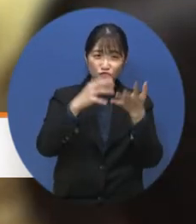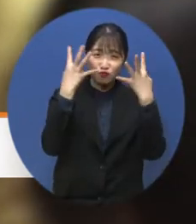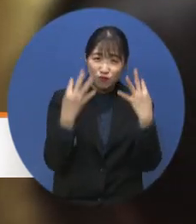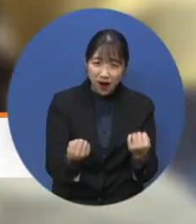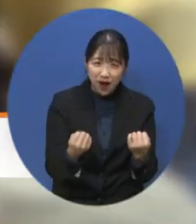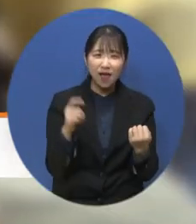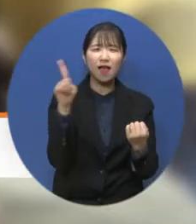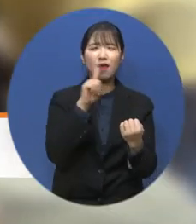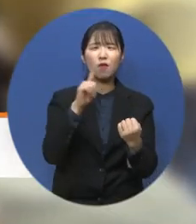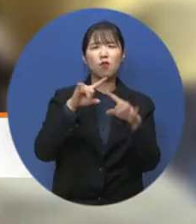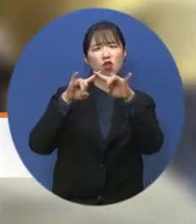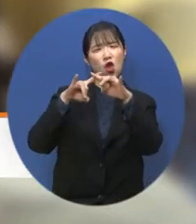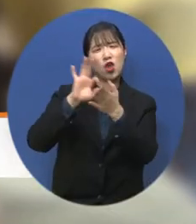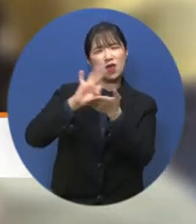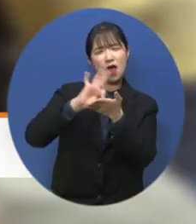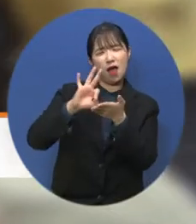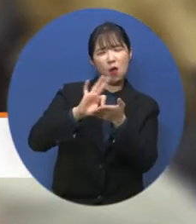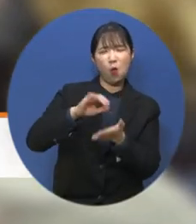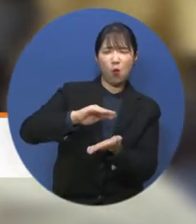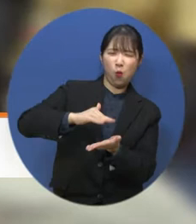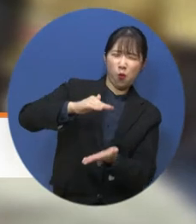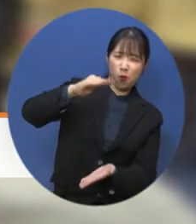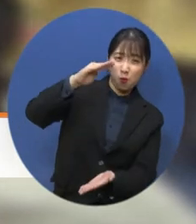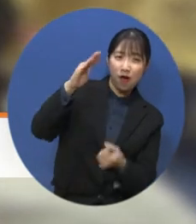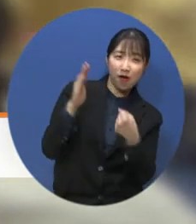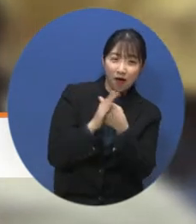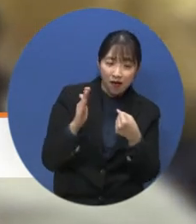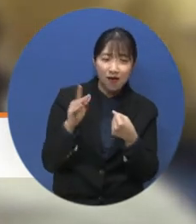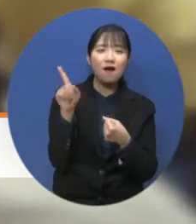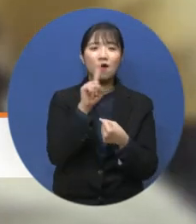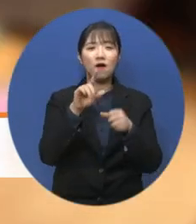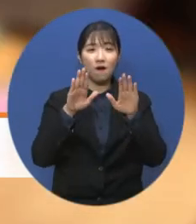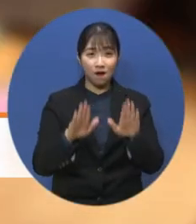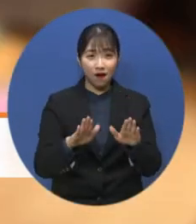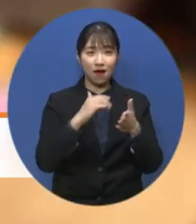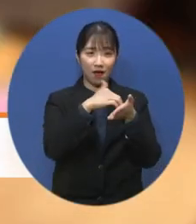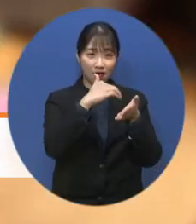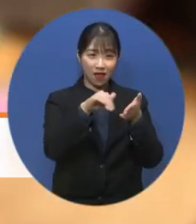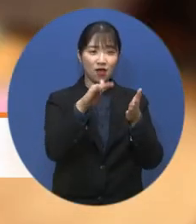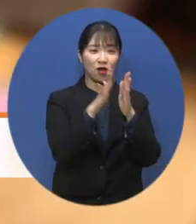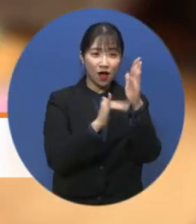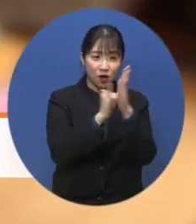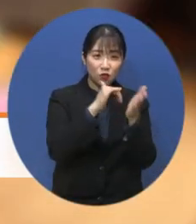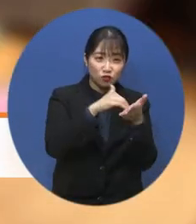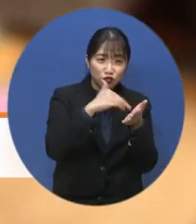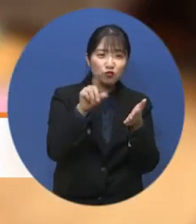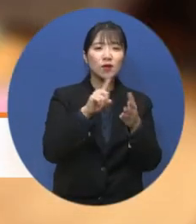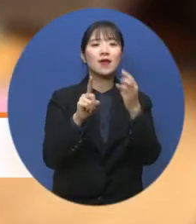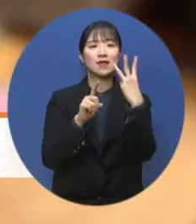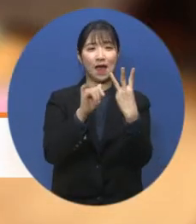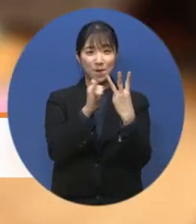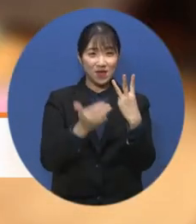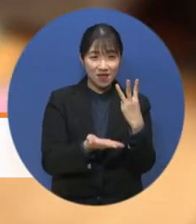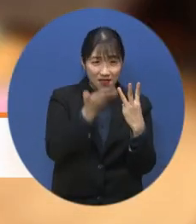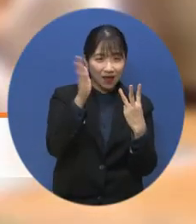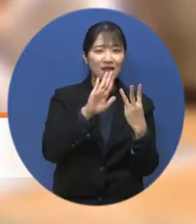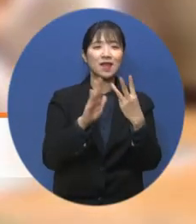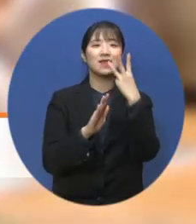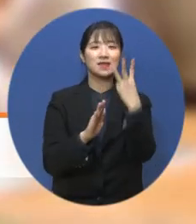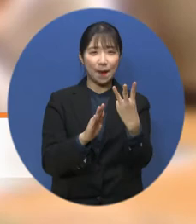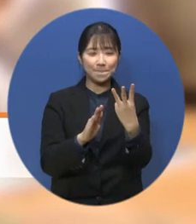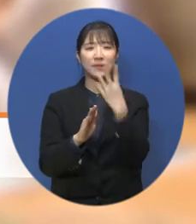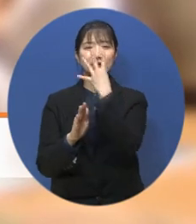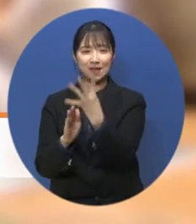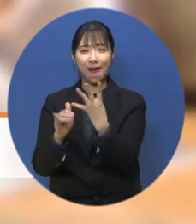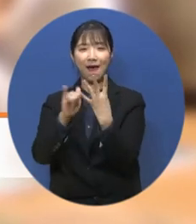많을수록 에너지 소비량이 증가하는 점을 반영해 올해부터 가구원 수 구분을 기존 3인 이상에서 3인,